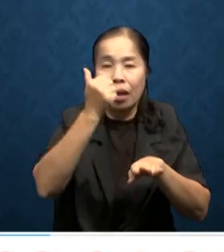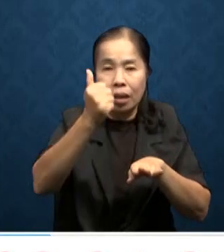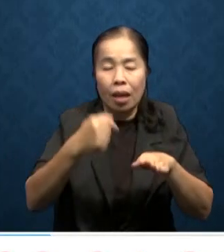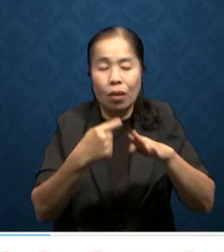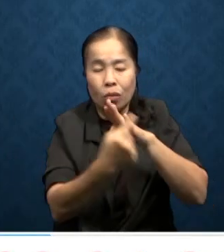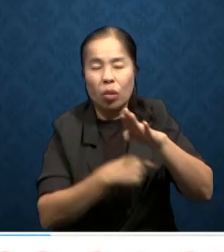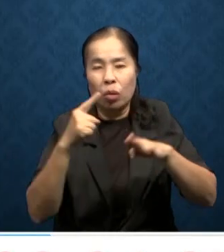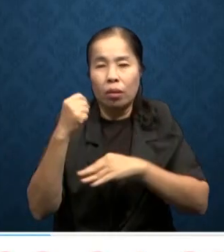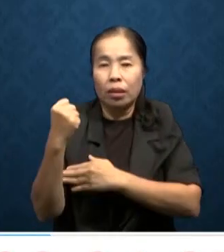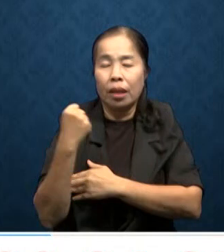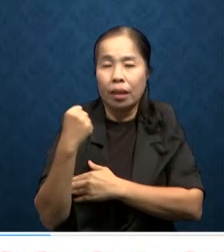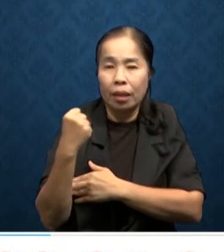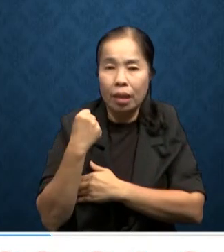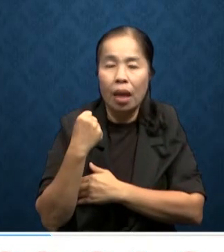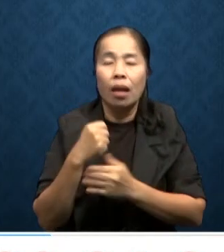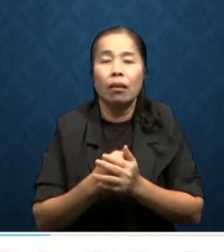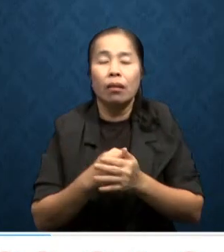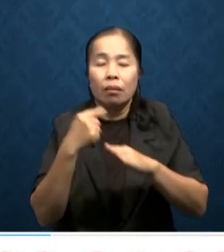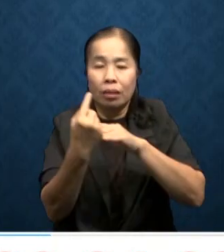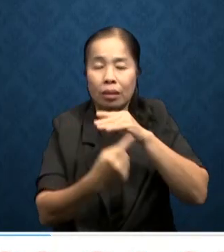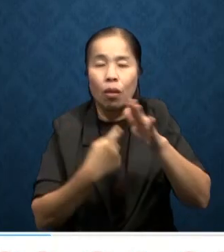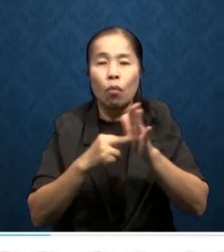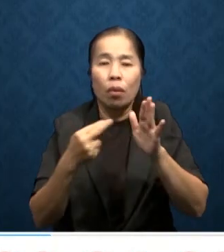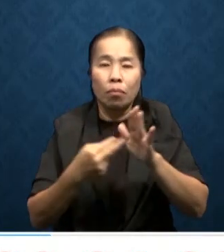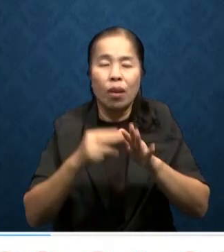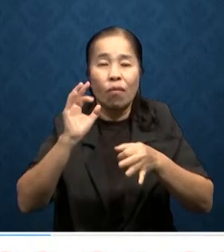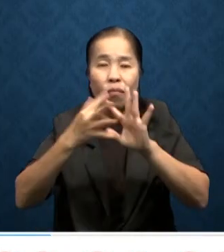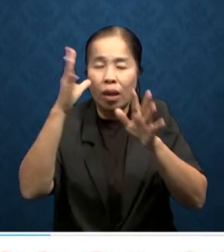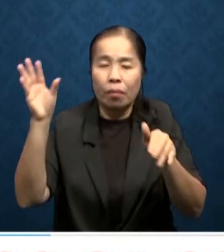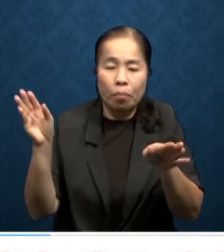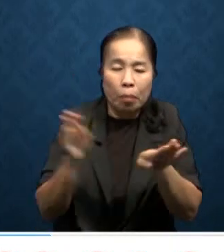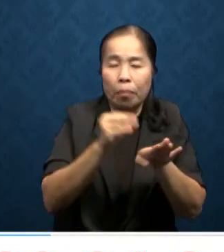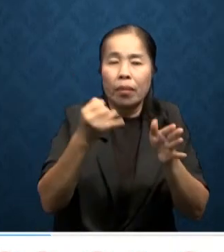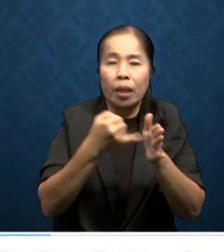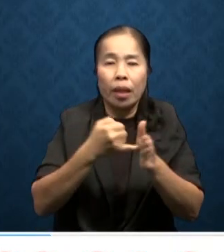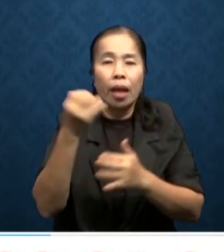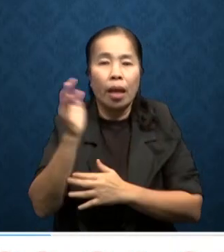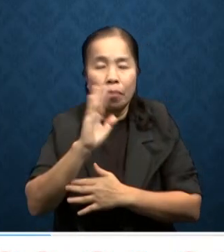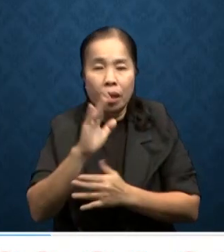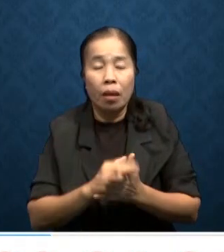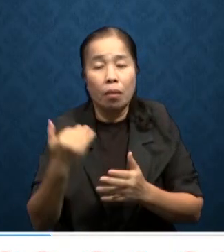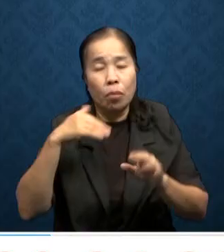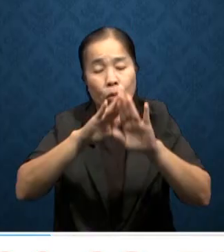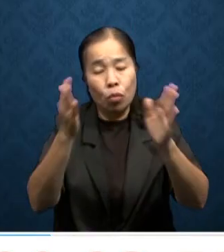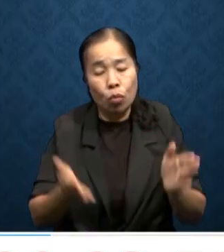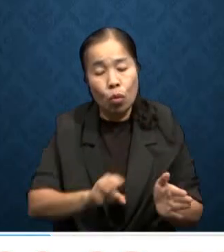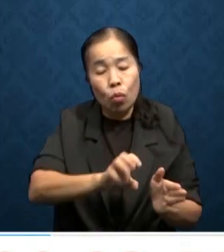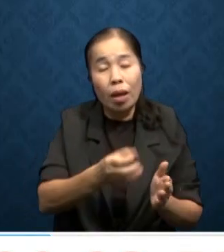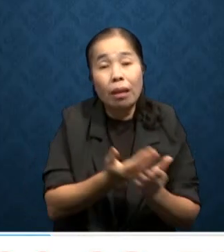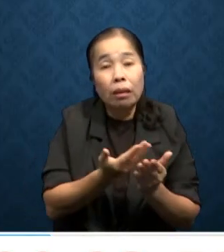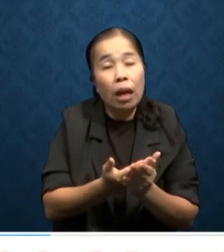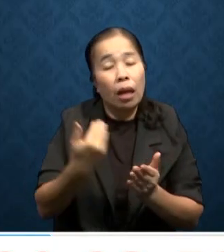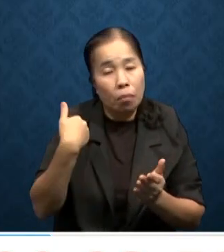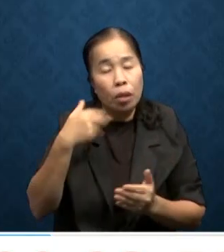แรงของรถและเป็นวัสดุที่ชะลอลุกลามของไฟนะฮตู้เซฟก็ยังมีระบุเลยว่าตู้เซฟเนี่ย